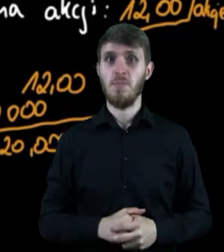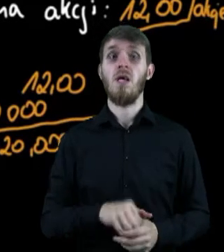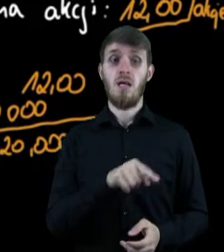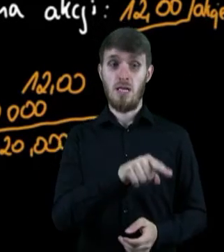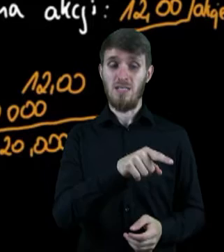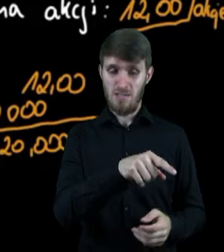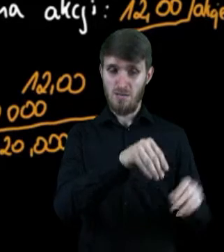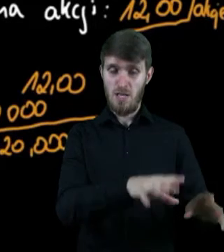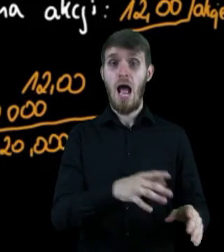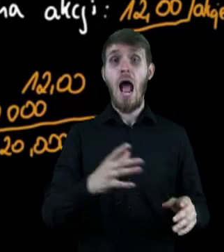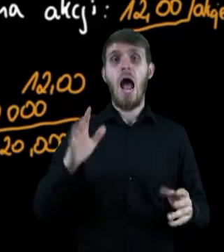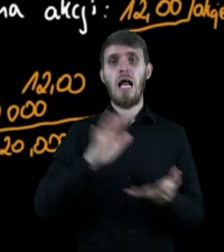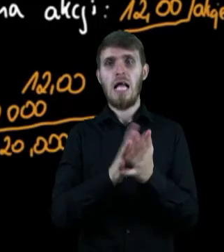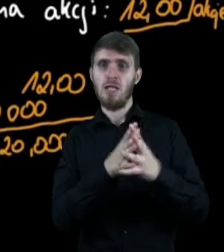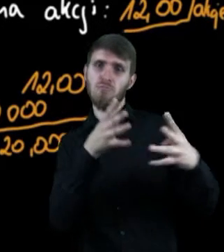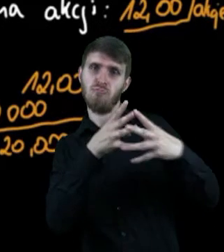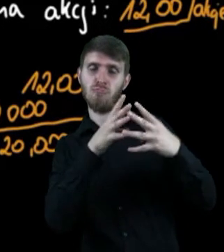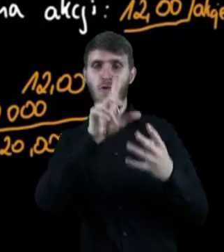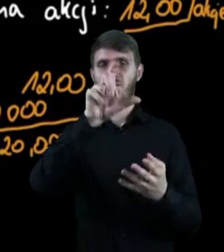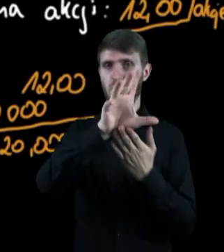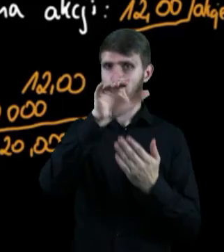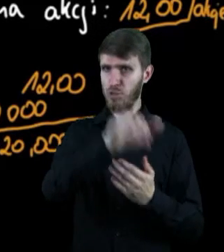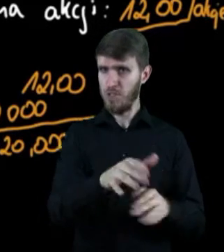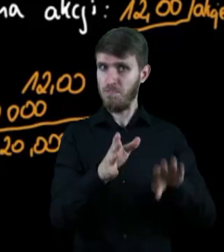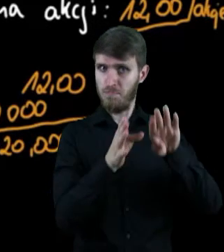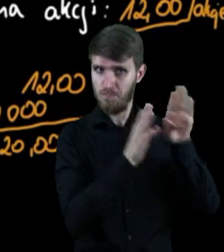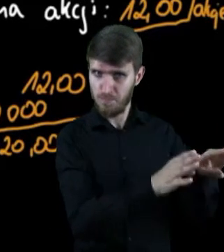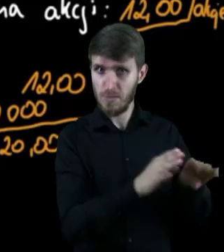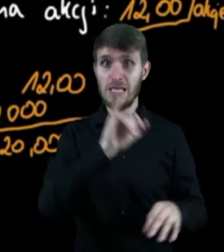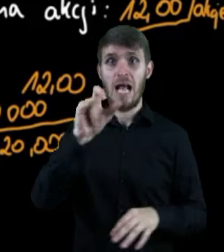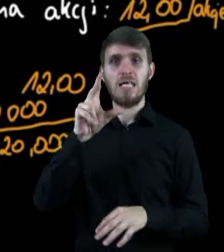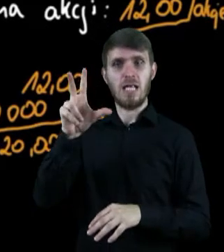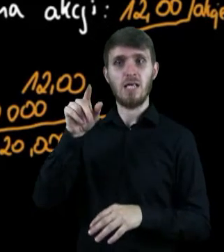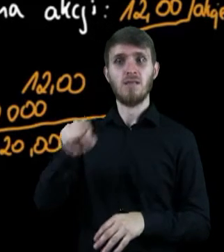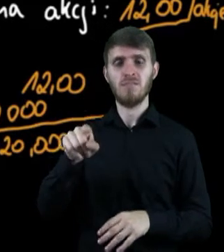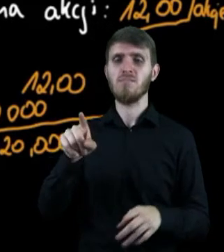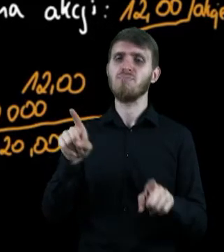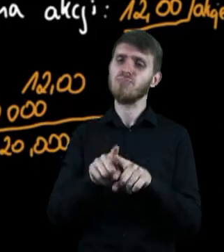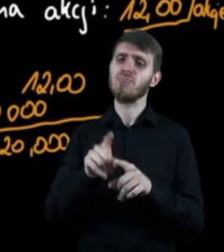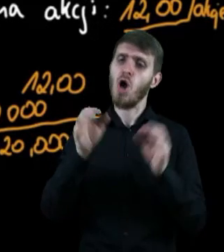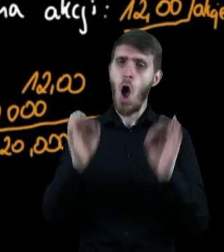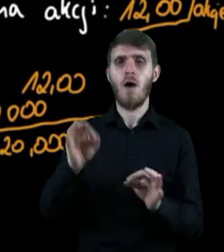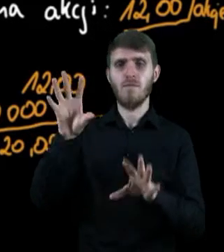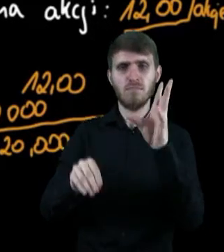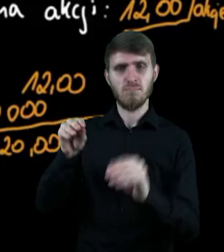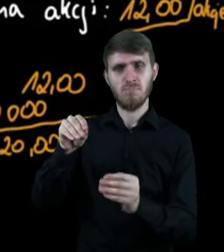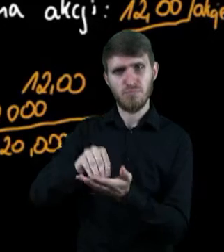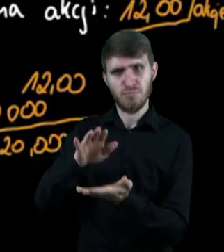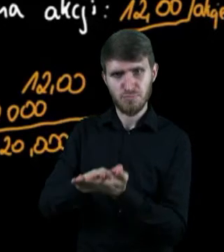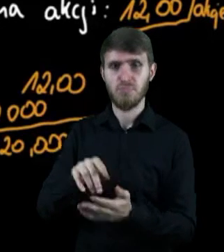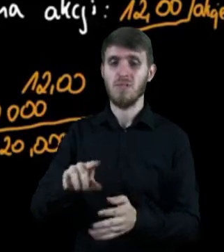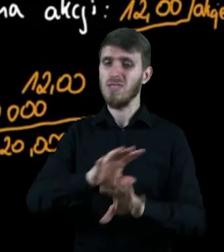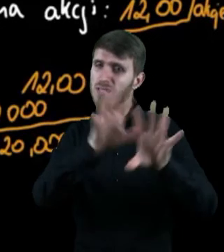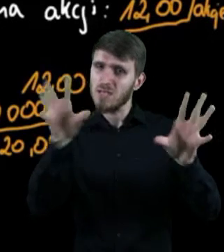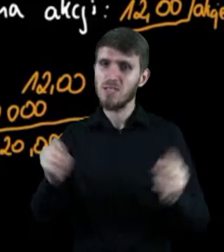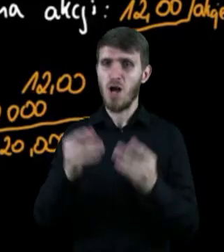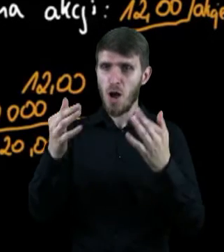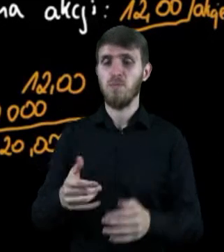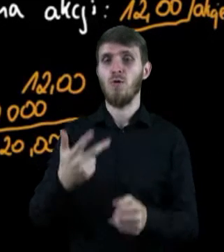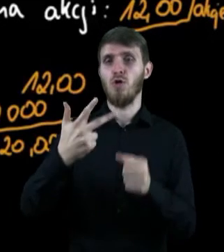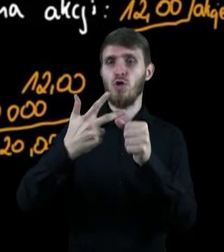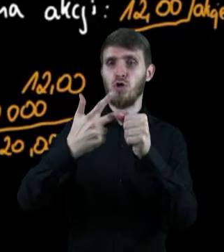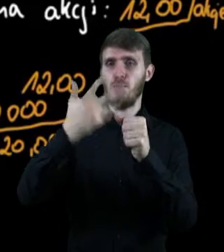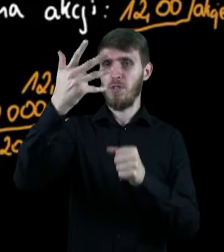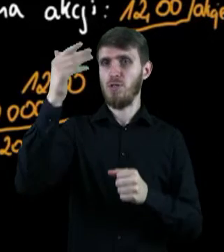tysięcy złotych, ale wartość rynkowa w rzeczywistości wynosi 215 tysięcy. Z kolei w przypadku sklepu Jacka kapitał własny